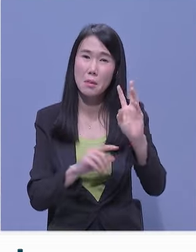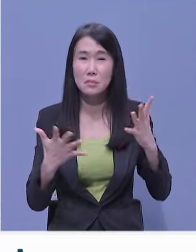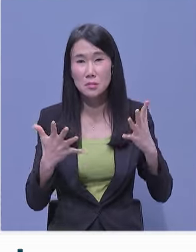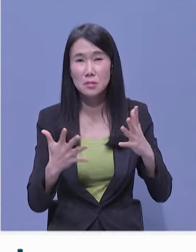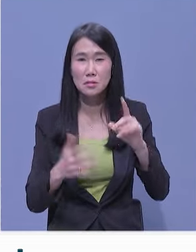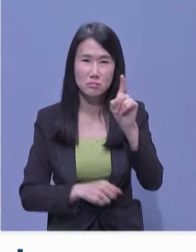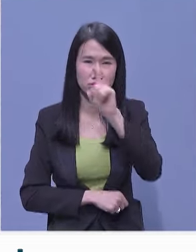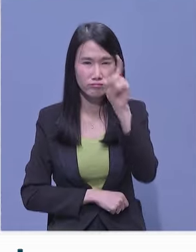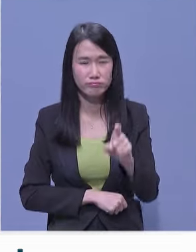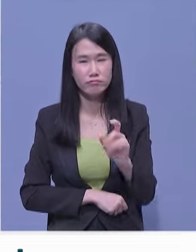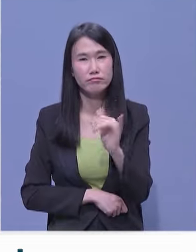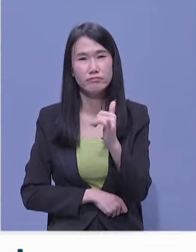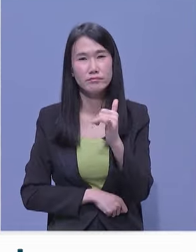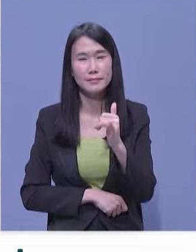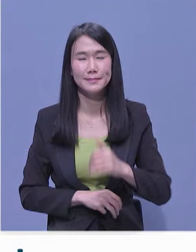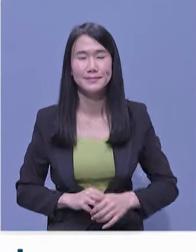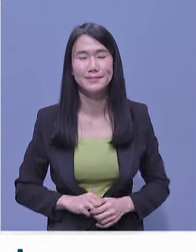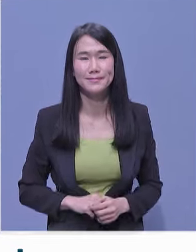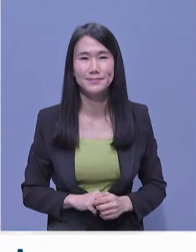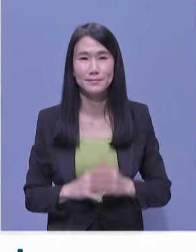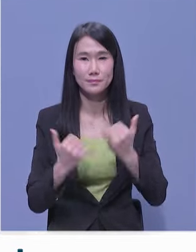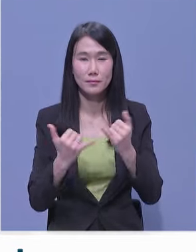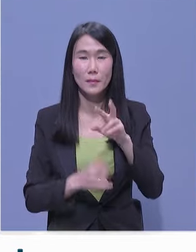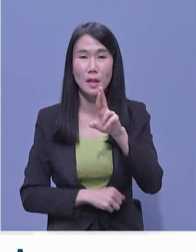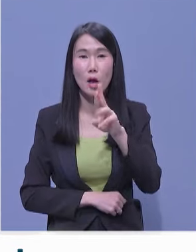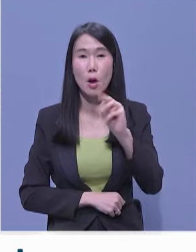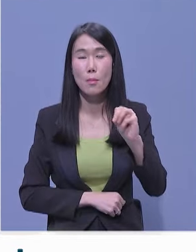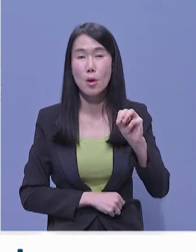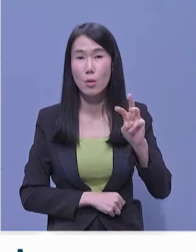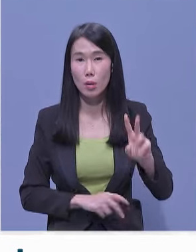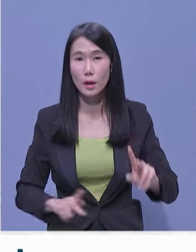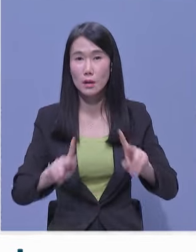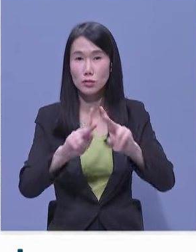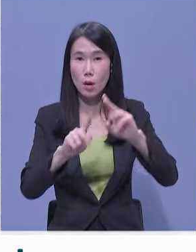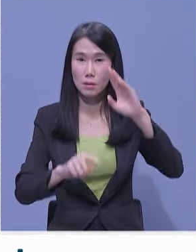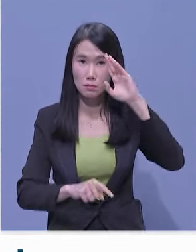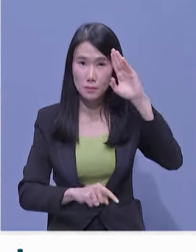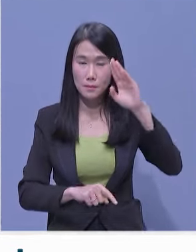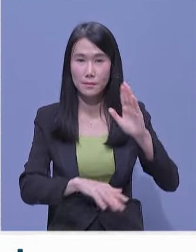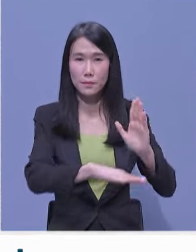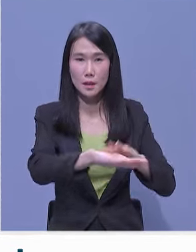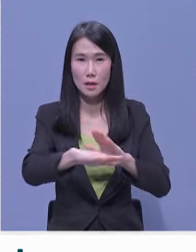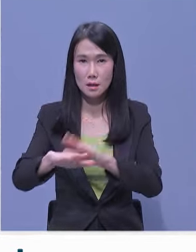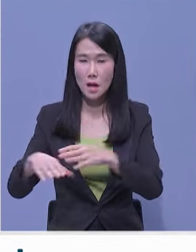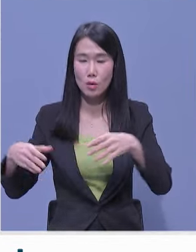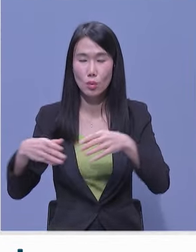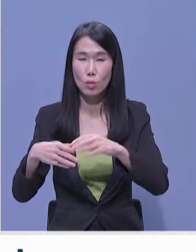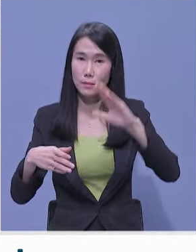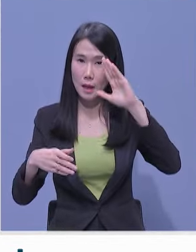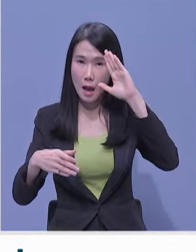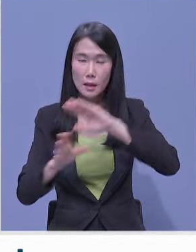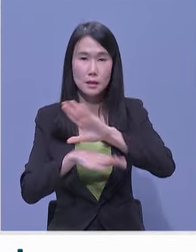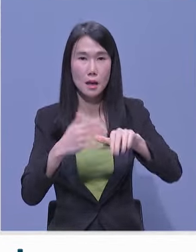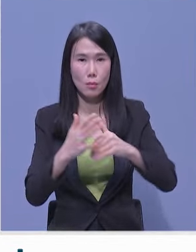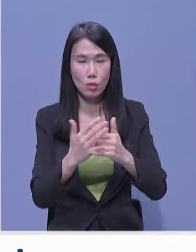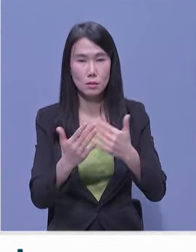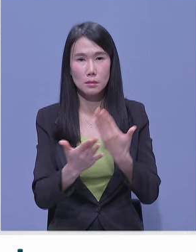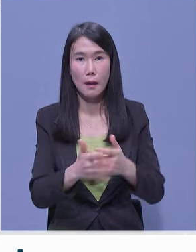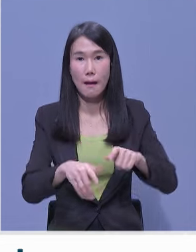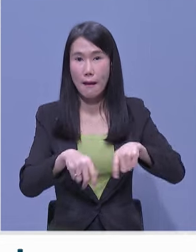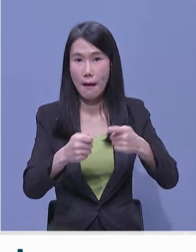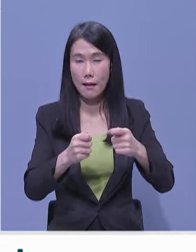เปล่าไม่แน่ใจนะคะอทั้งนี้รัฐมนตรีว่าการกระทรวงกลาโหมได้ให้นโยบายกำชับทุกเหล่าทัพนะคะเรื่องการหักเงิน